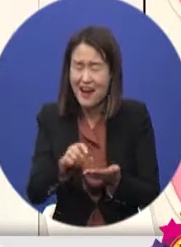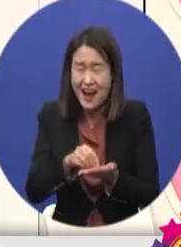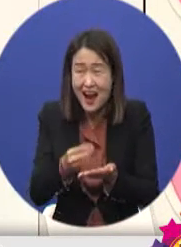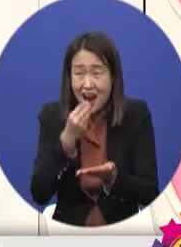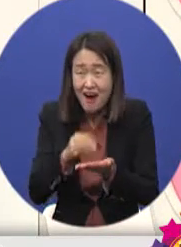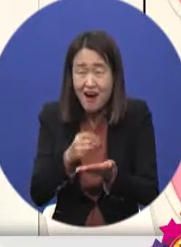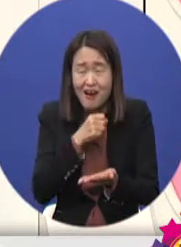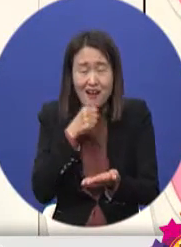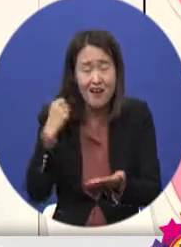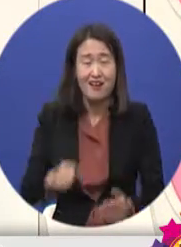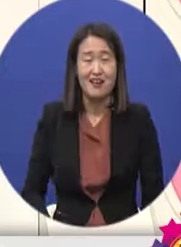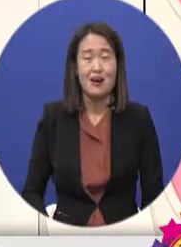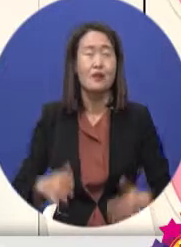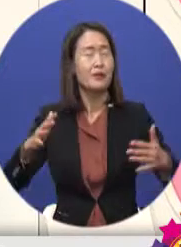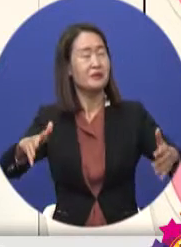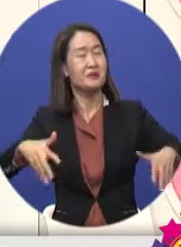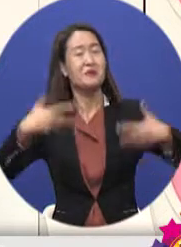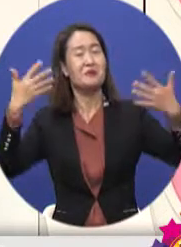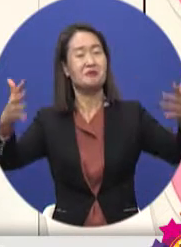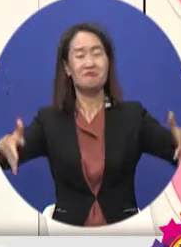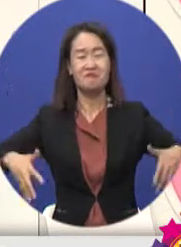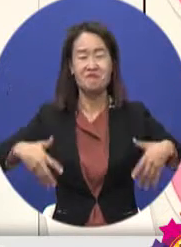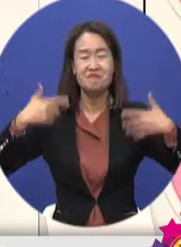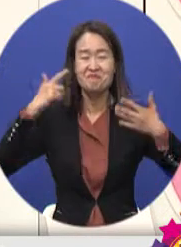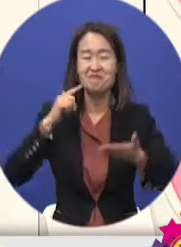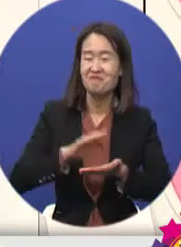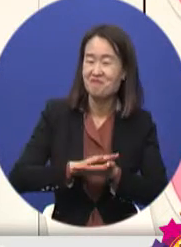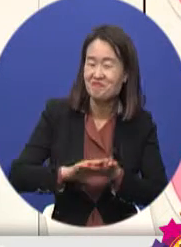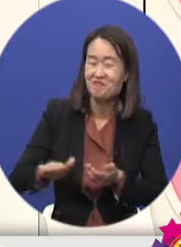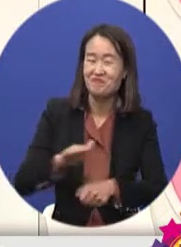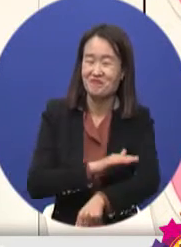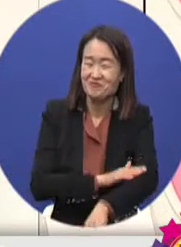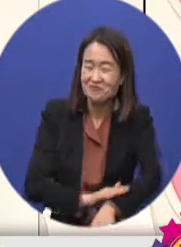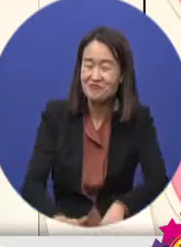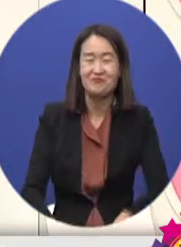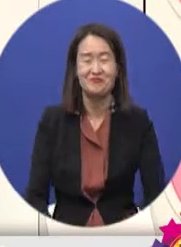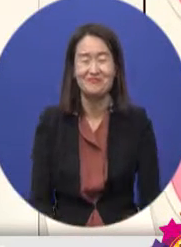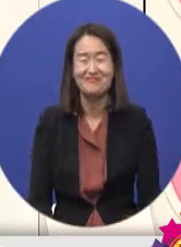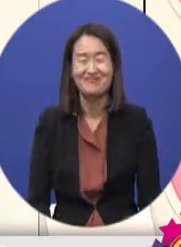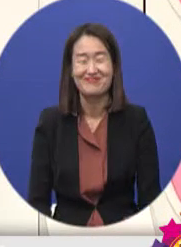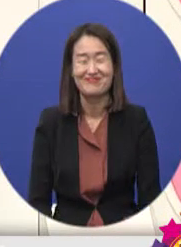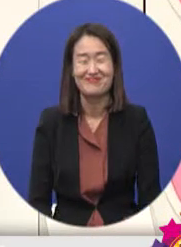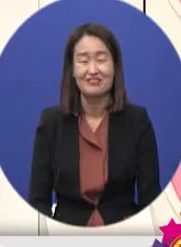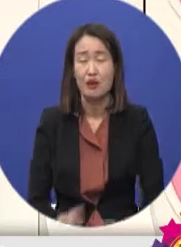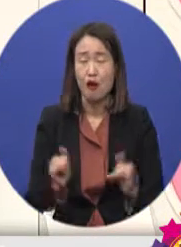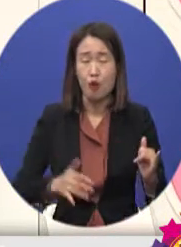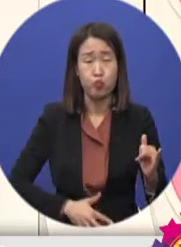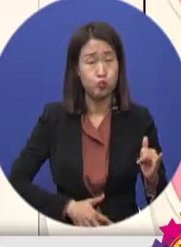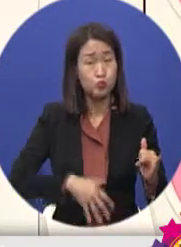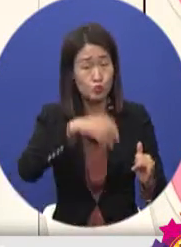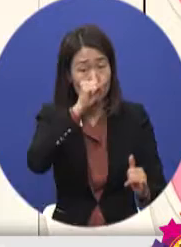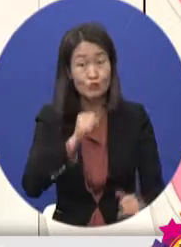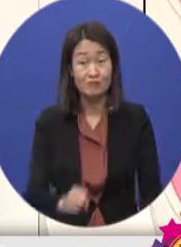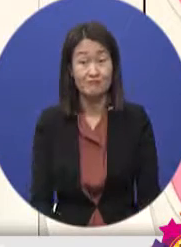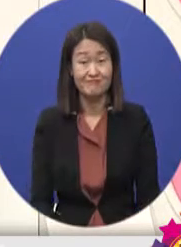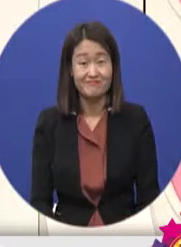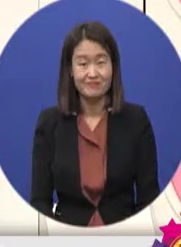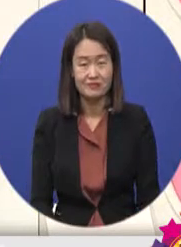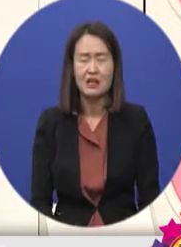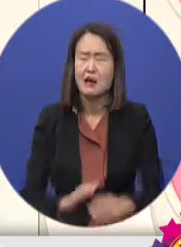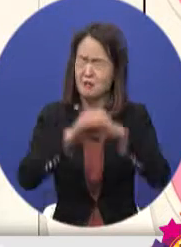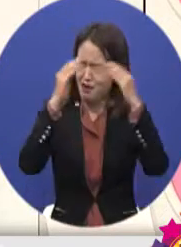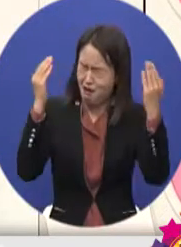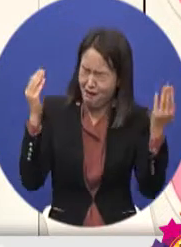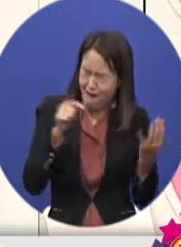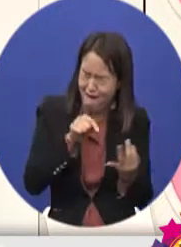네. 바람도 많이 불고. 바람도 많이 불고요. 네. 사람 인심도 좋고. 맞습니다. 모든